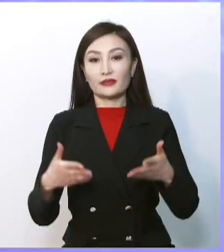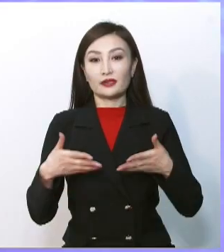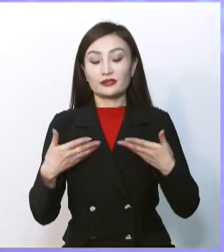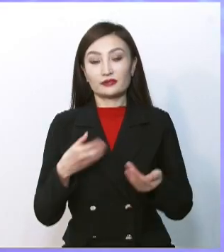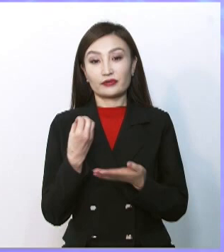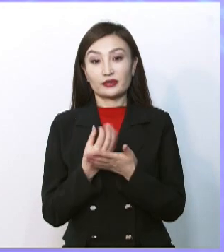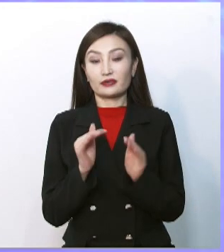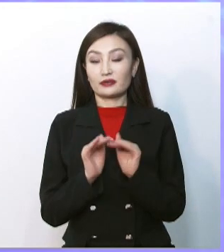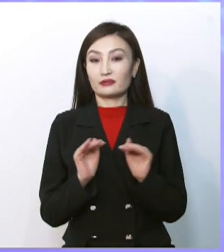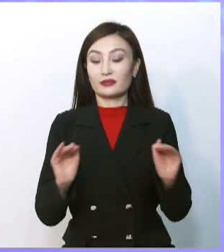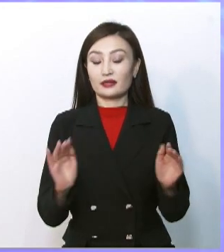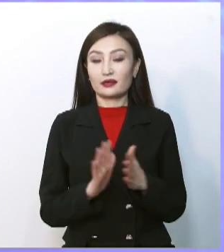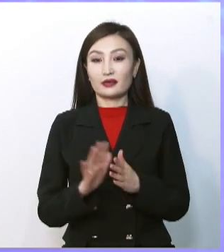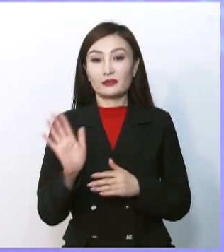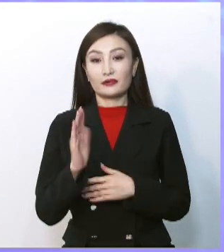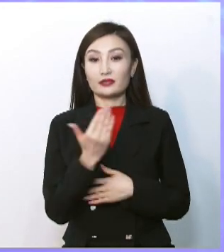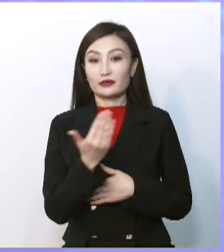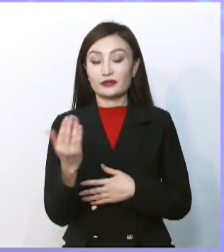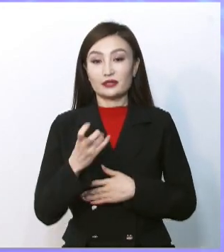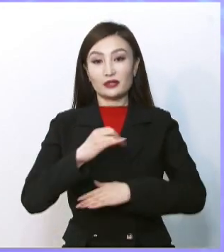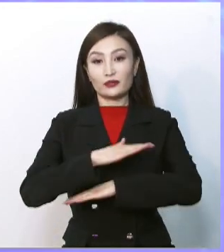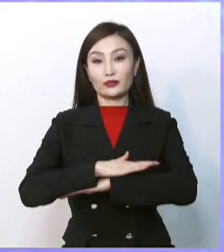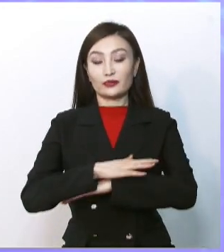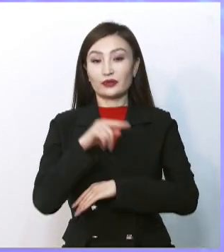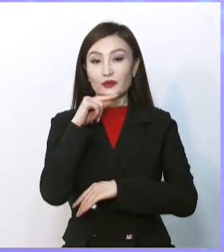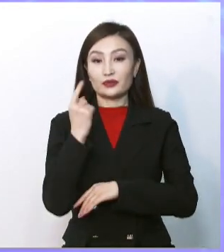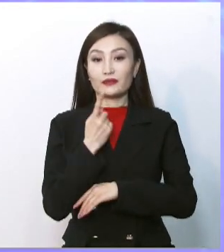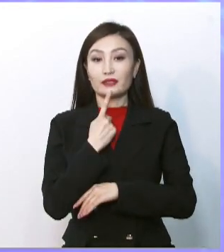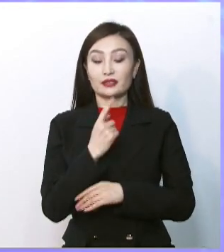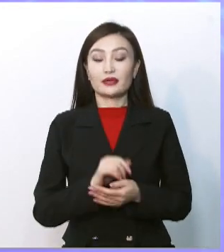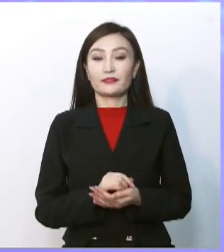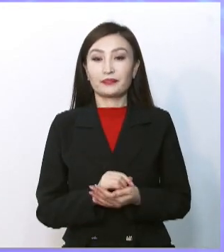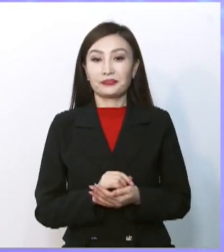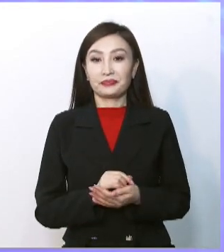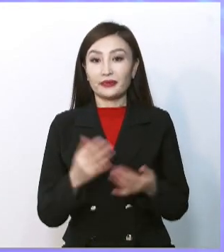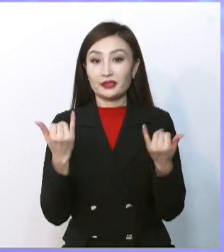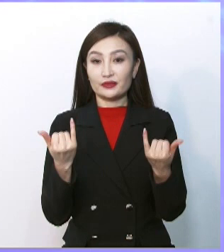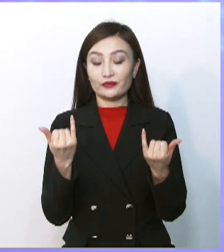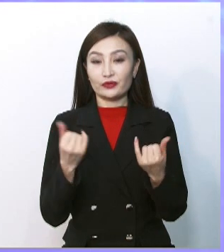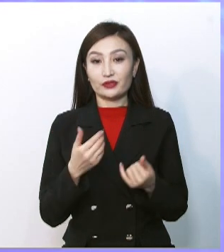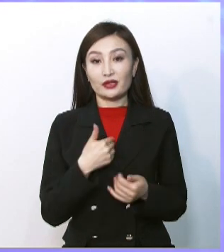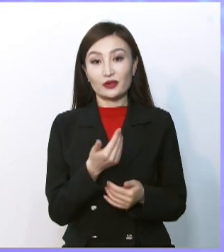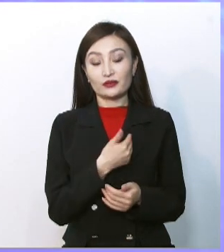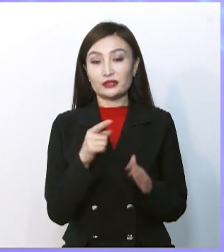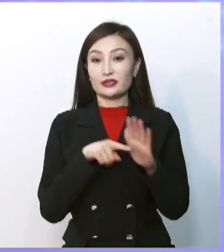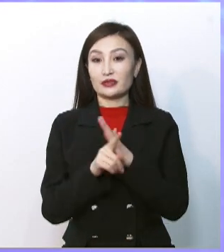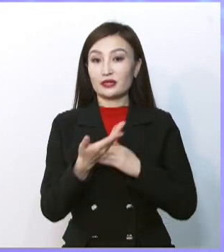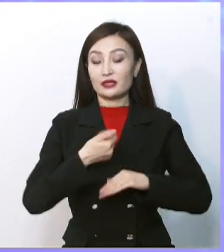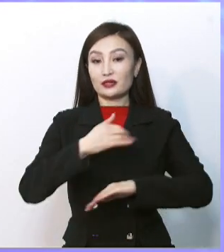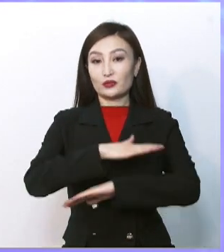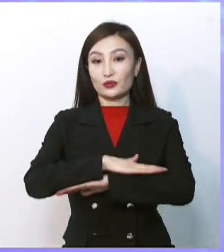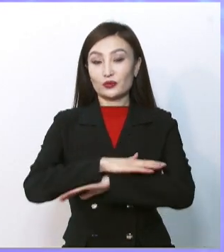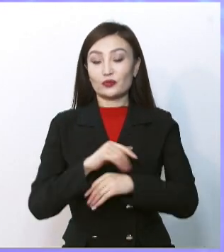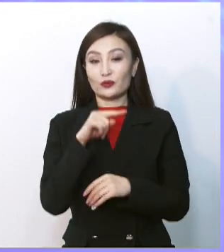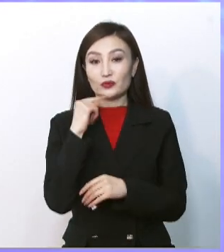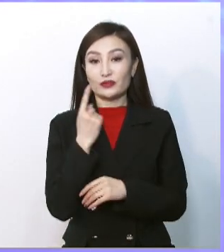Здравствуйте, дорогие ребята! Приветствую вас на уроке русского языка. Сегодня мне хочется начать наш урок русского